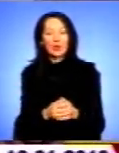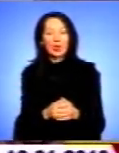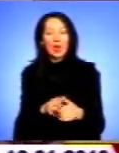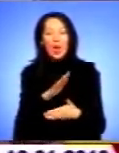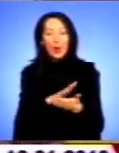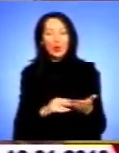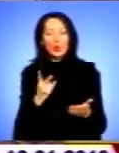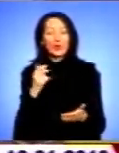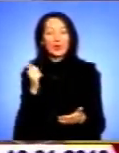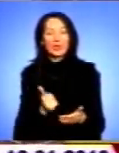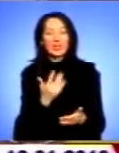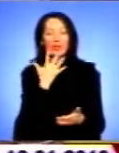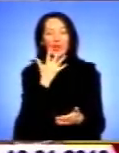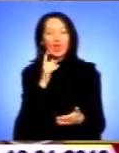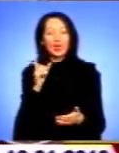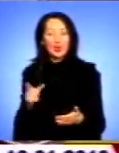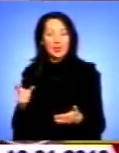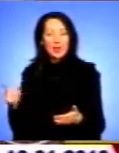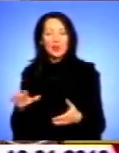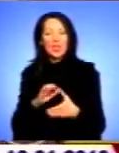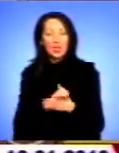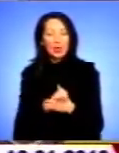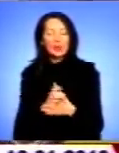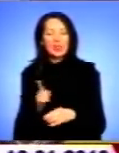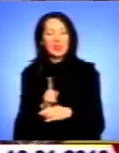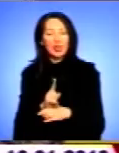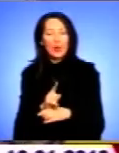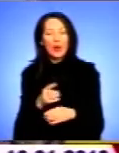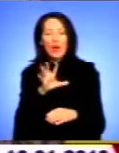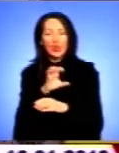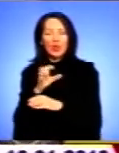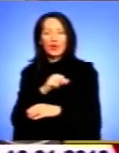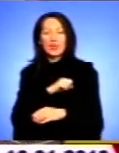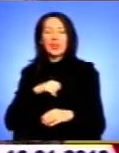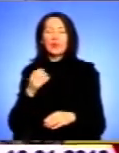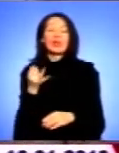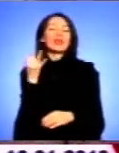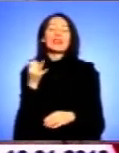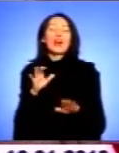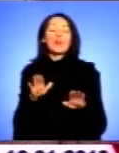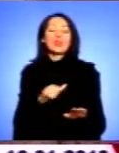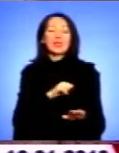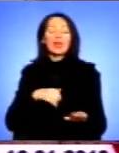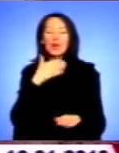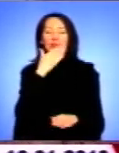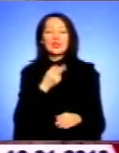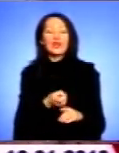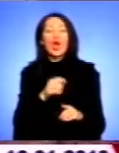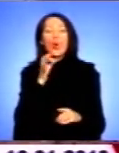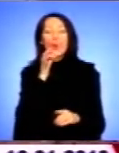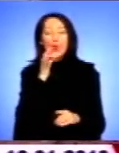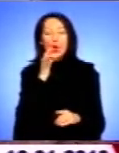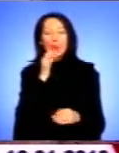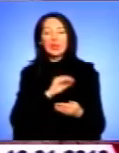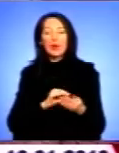іноземці знайомляться з Тернополем, фотографують самі цікаві місця, самі красиві, які їм подобаються, також пишуть